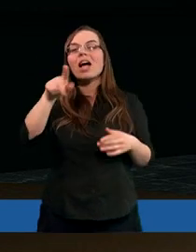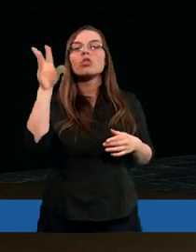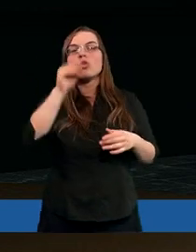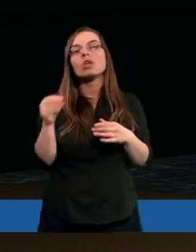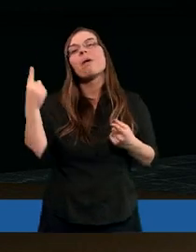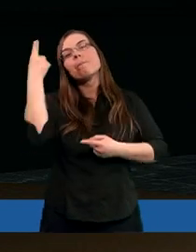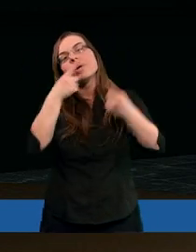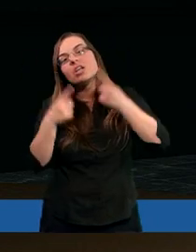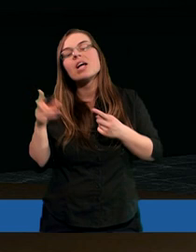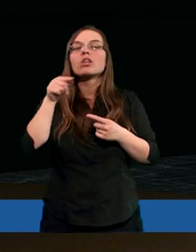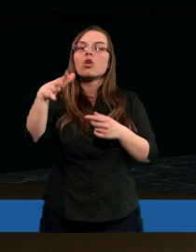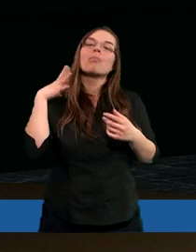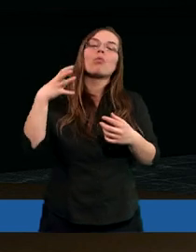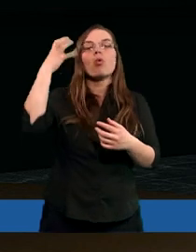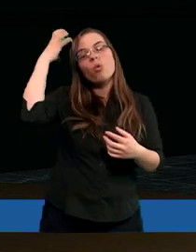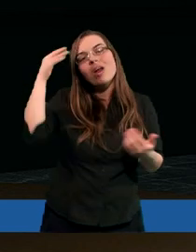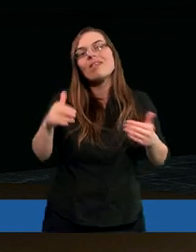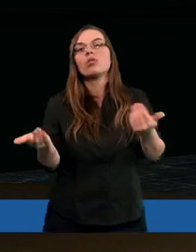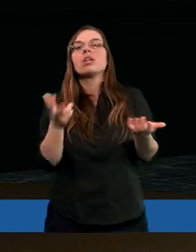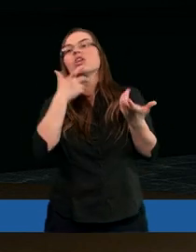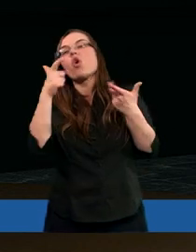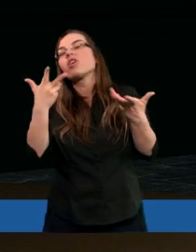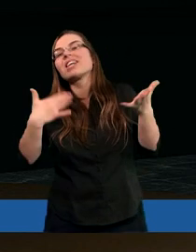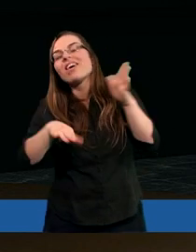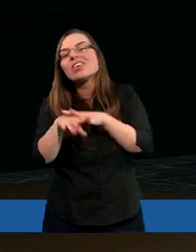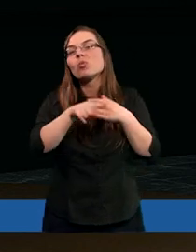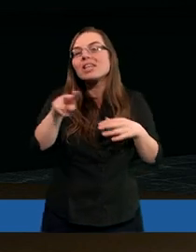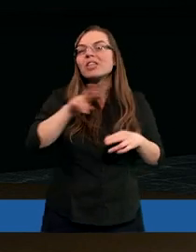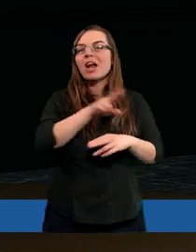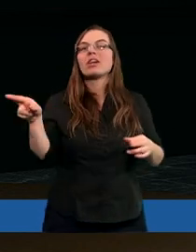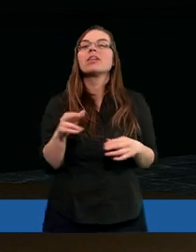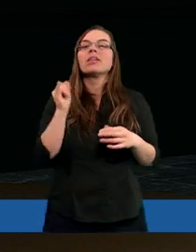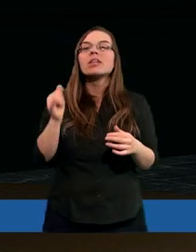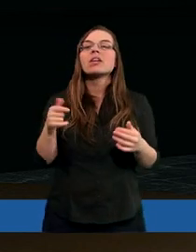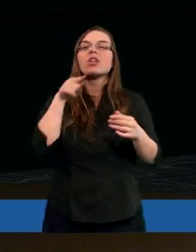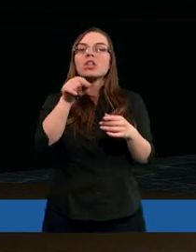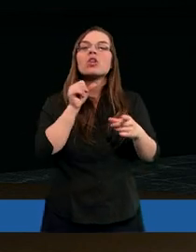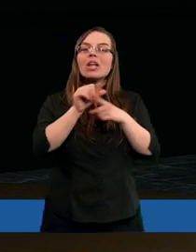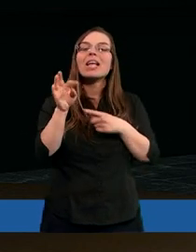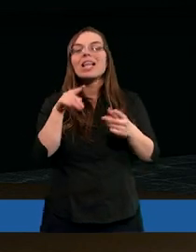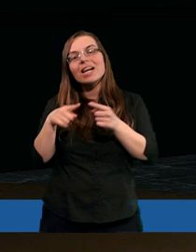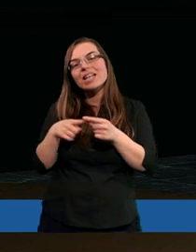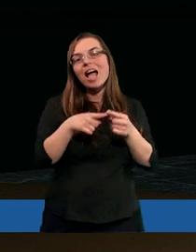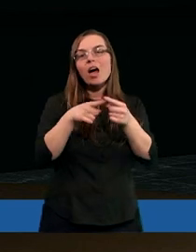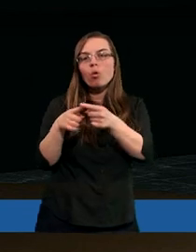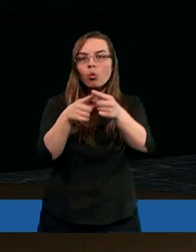która kiedyś, a myśmy myśleli, że on odbuduje królestwo, a to nic z tego nie wyszło. Może ten kierunek